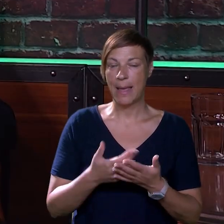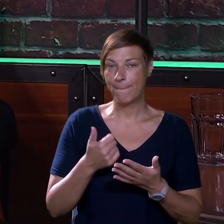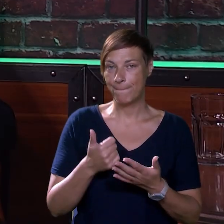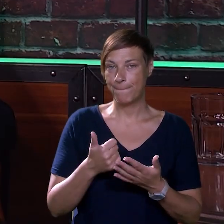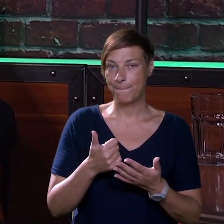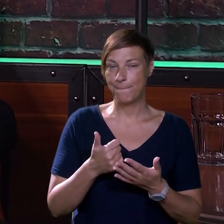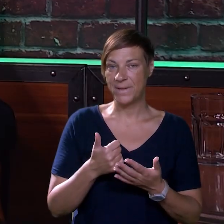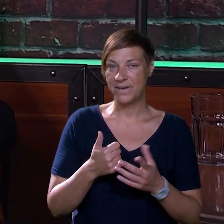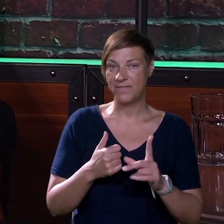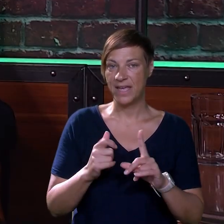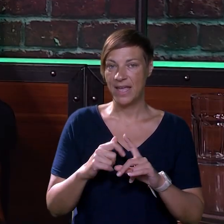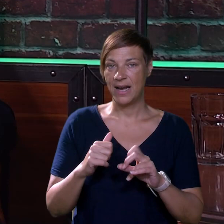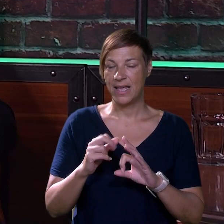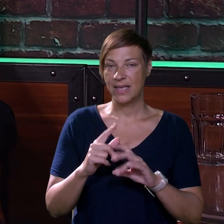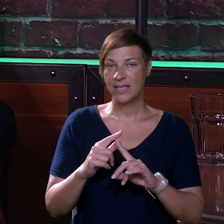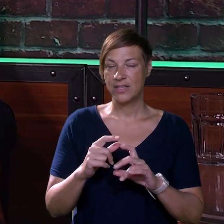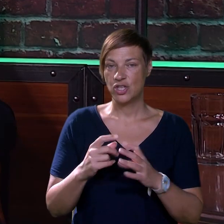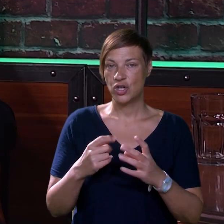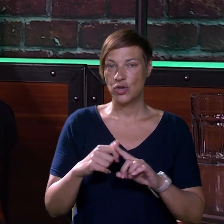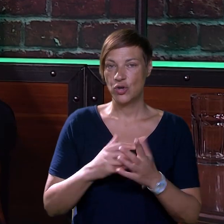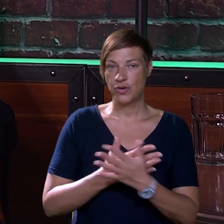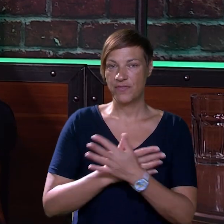prve elektrokonverzije negdje